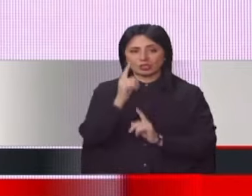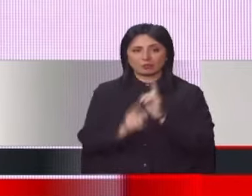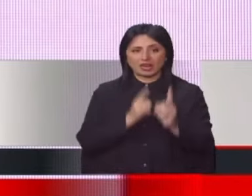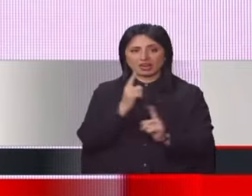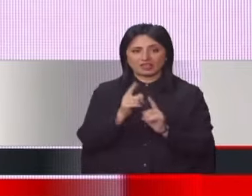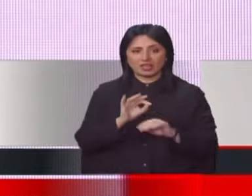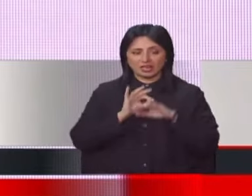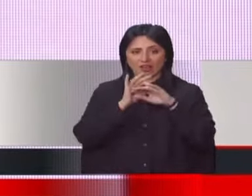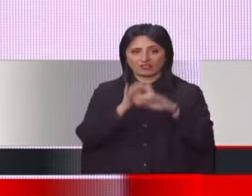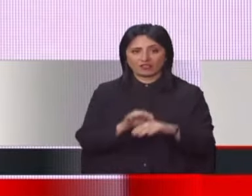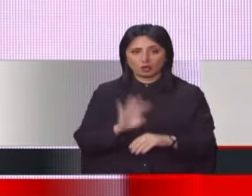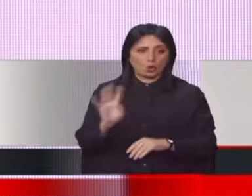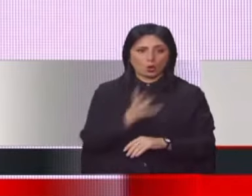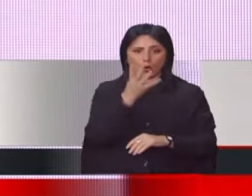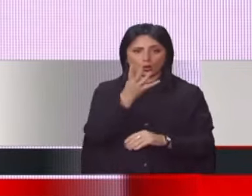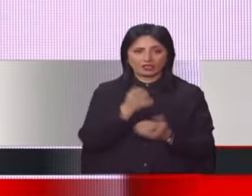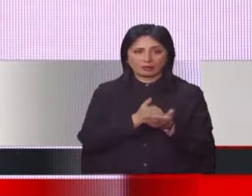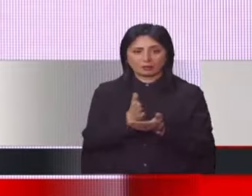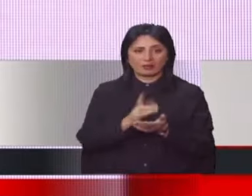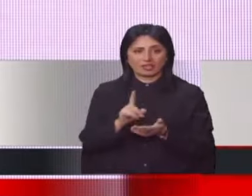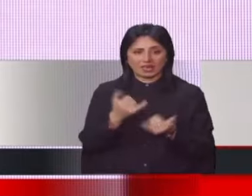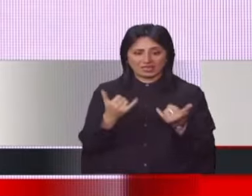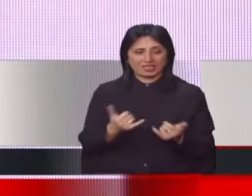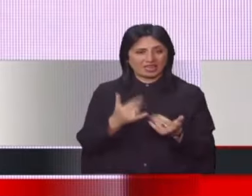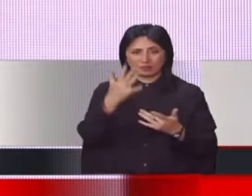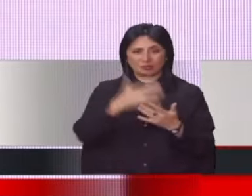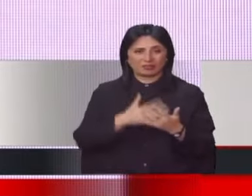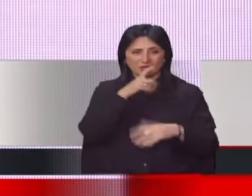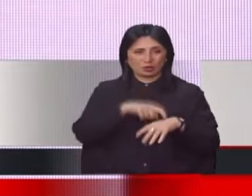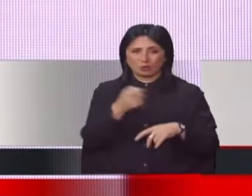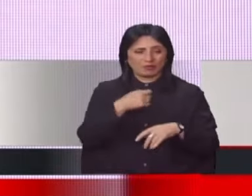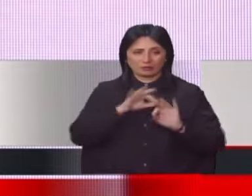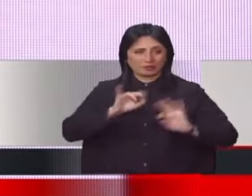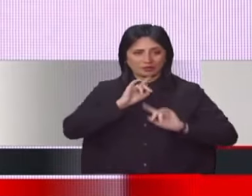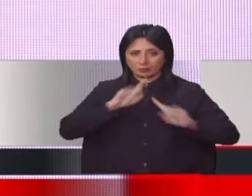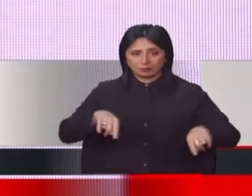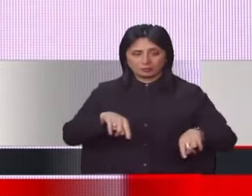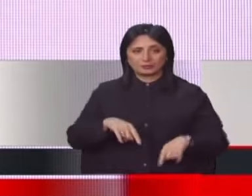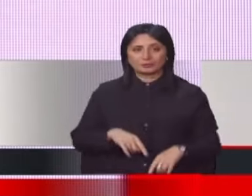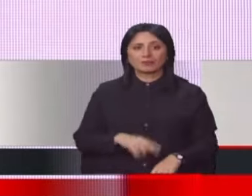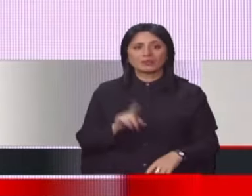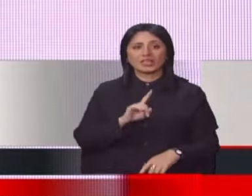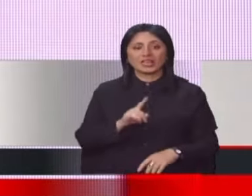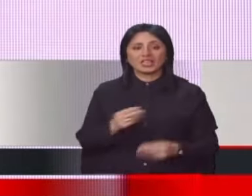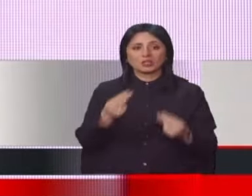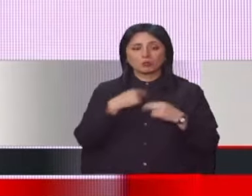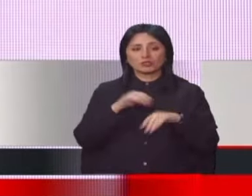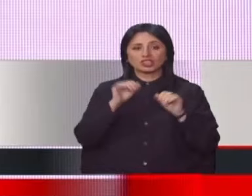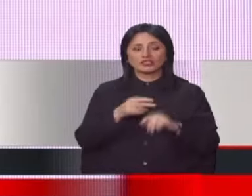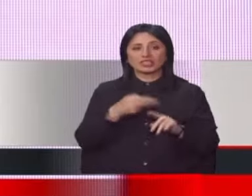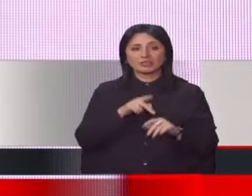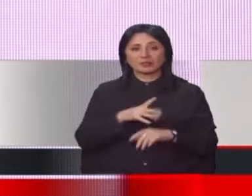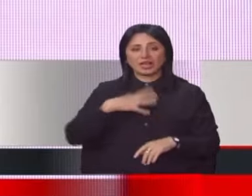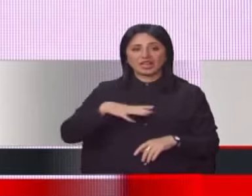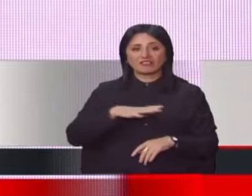რეფორმები გავატაროთ 4-ვე მიმართულებით, რასაც მე ახლა არ ჩამოვთვლით დროის სიმცირიდან გამომდინარე. რაც მოგცემს შესაძლებლობას იმისა,